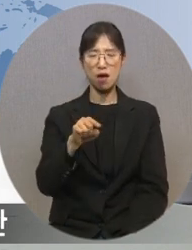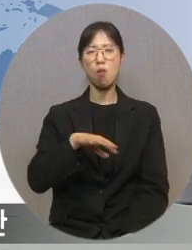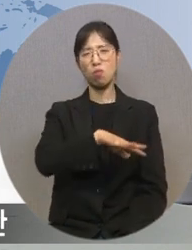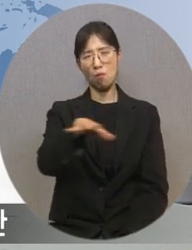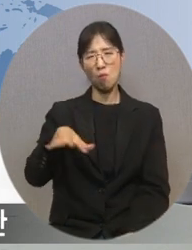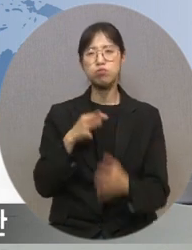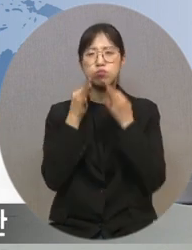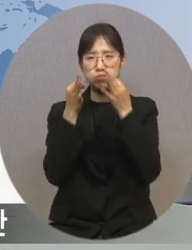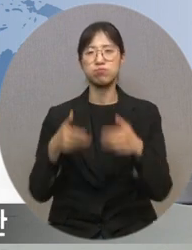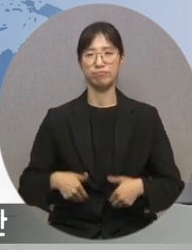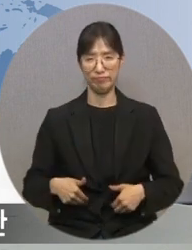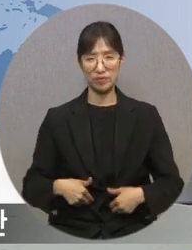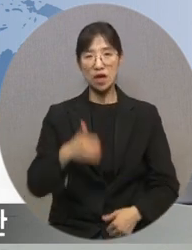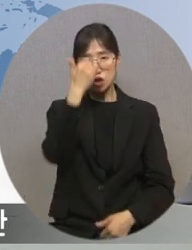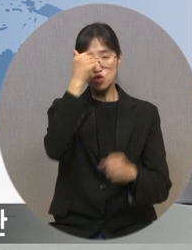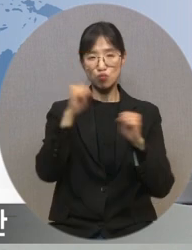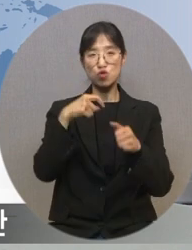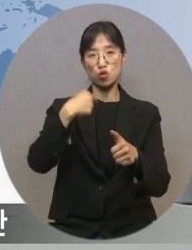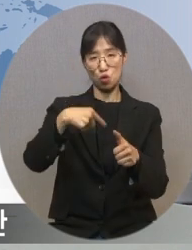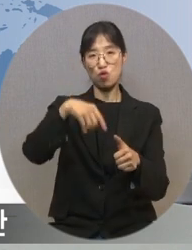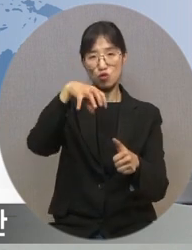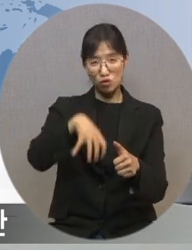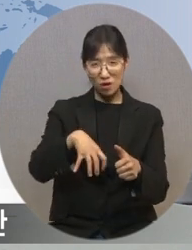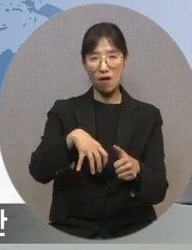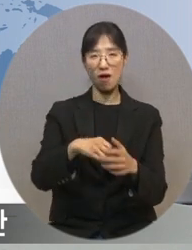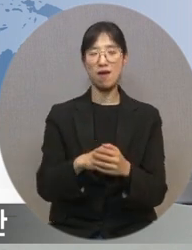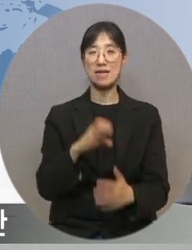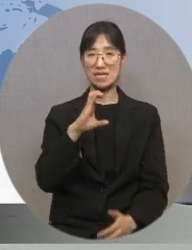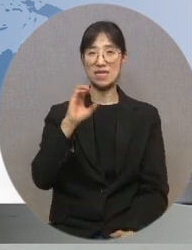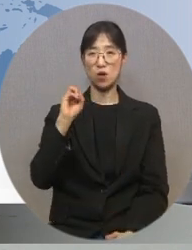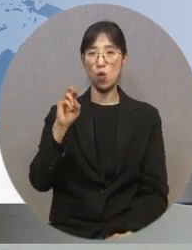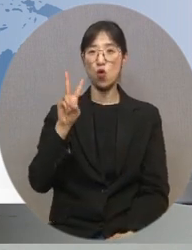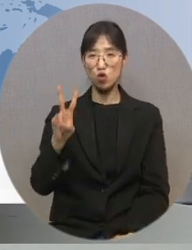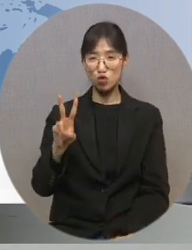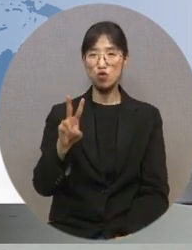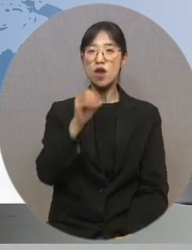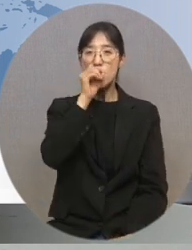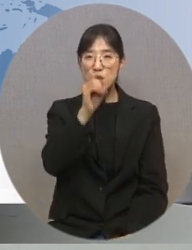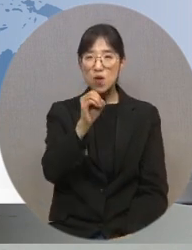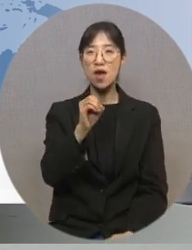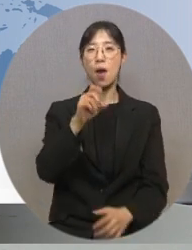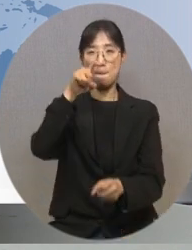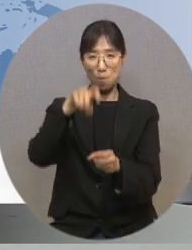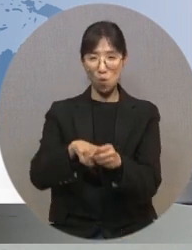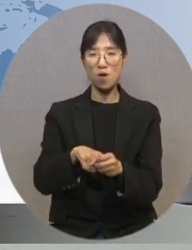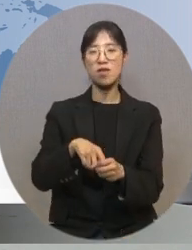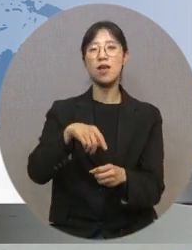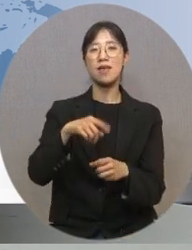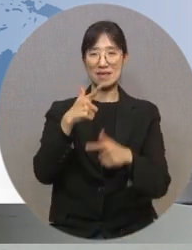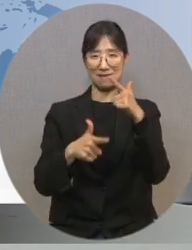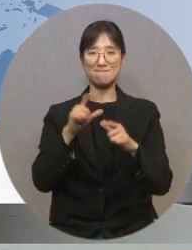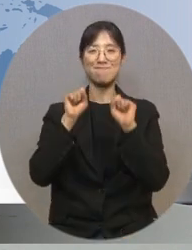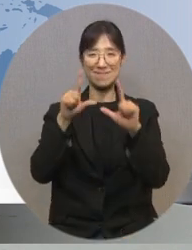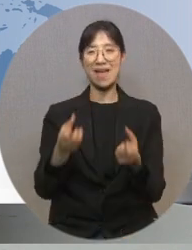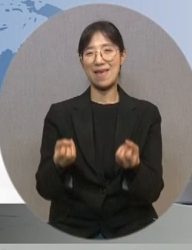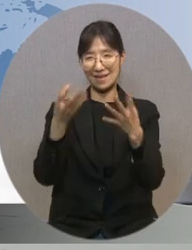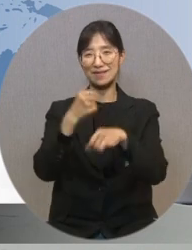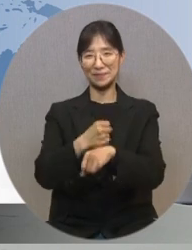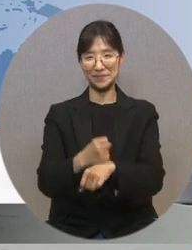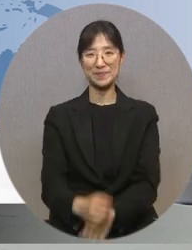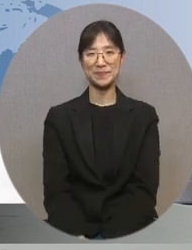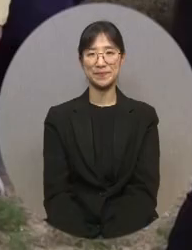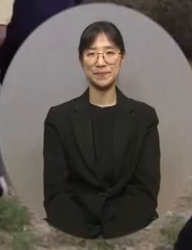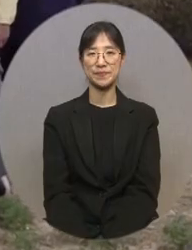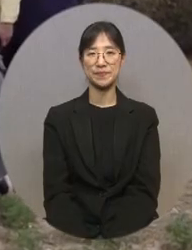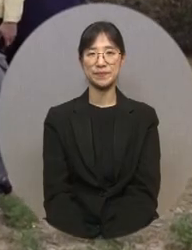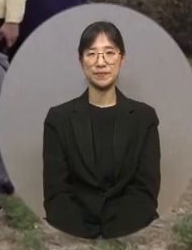때인데요. 충청북도 교육청이 탄소 중립 실천을 위한 식목일 행사를 가졌습니다. 이윤희 기자입니다.